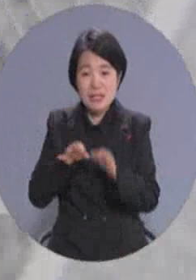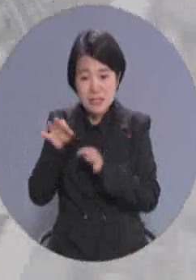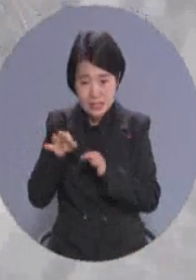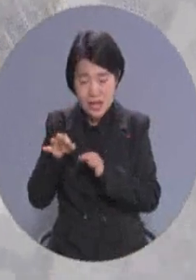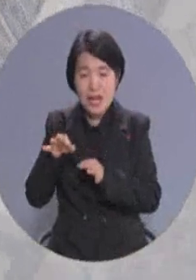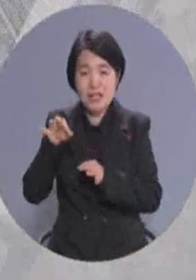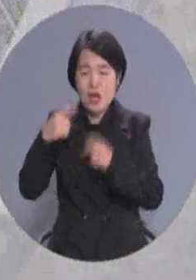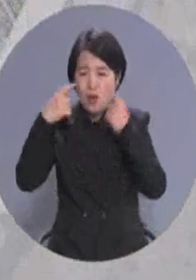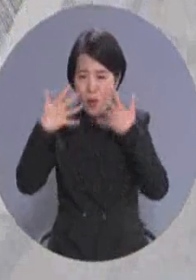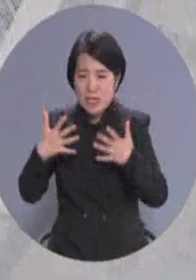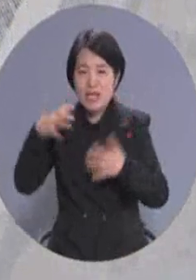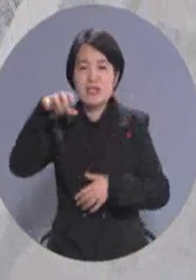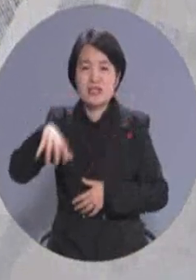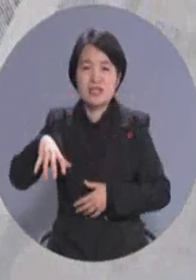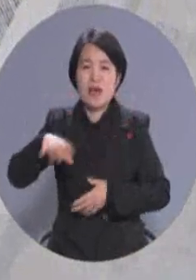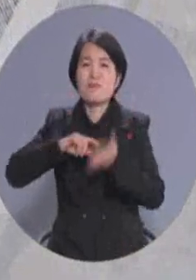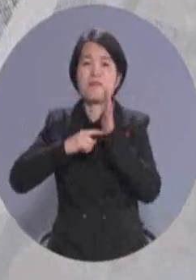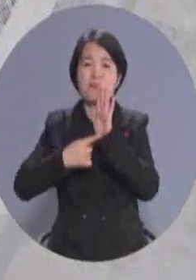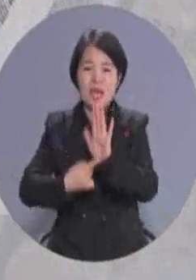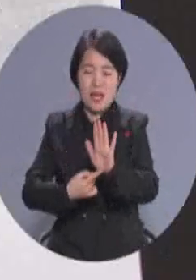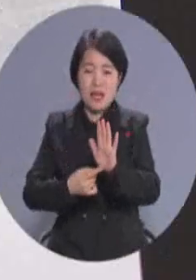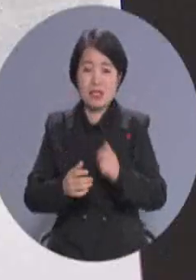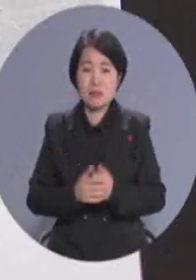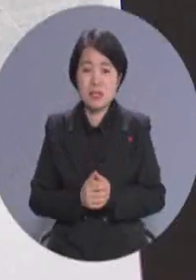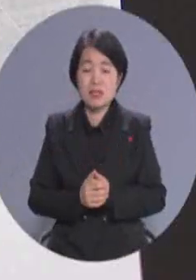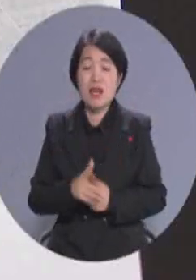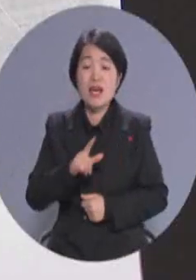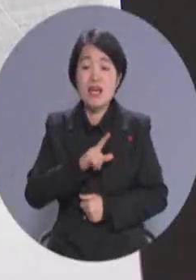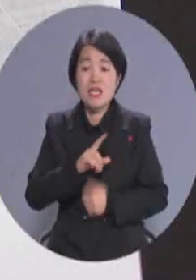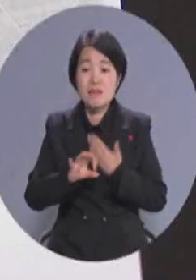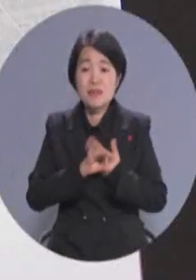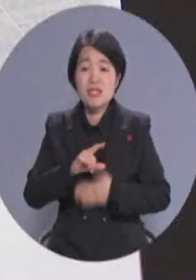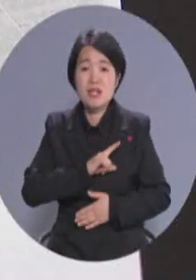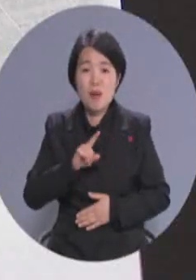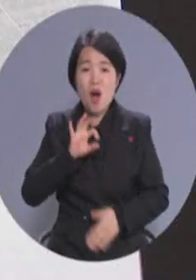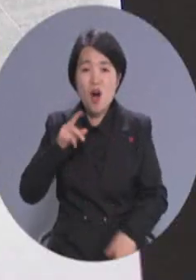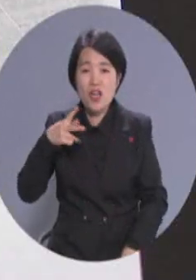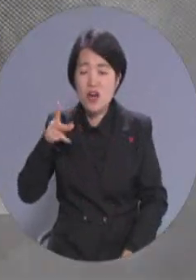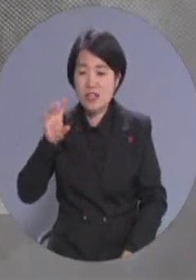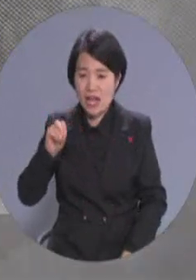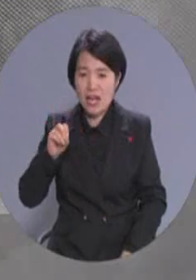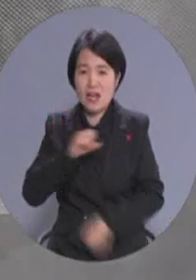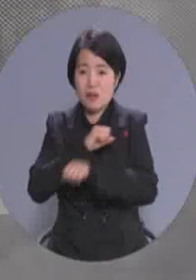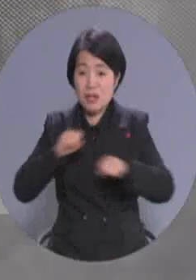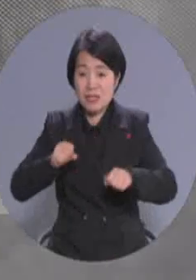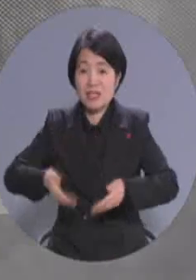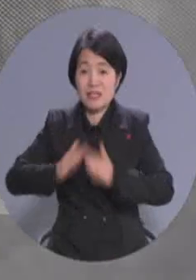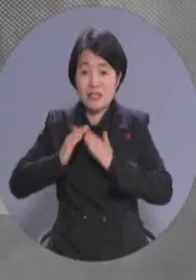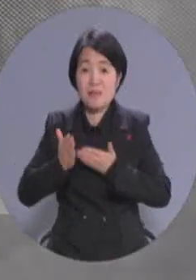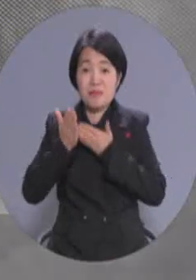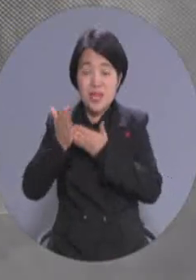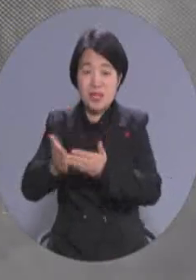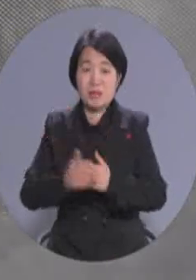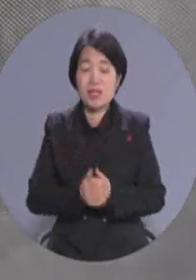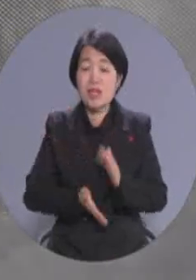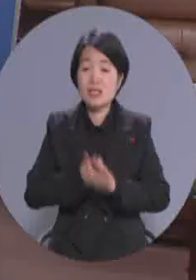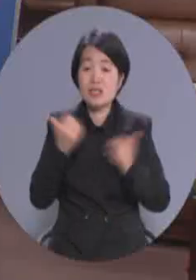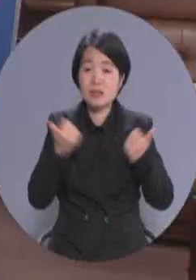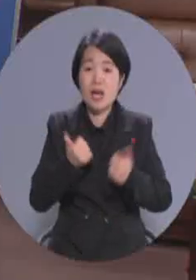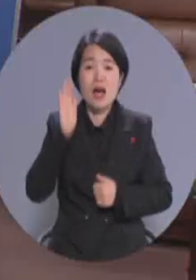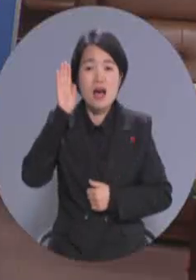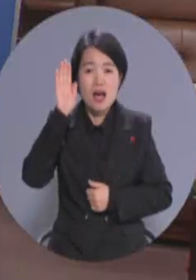인근이라는 구체적인 위치까지 적시하며 가칭 어영담 광장 조성을 제안했습니다 시의회는